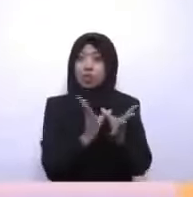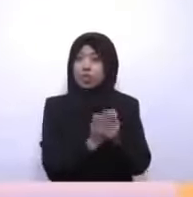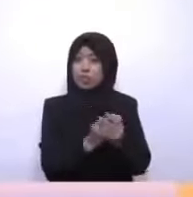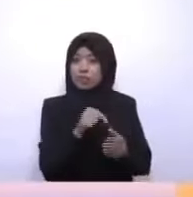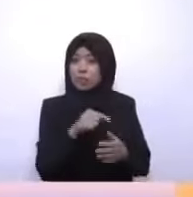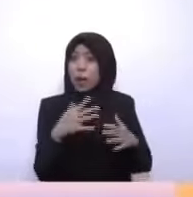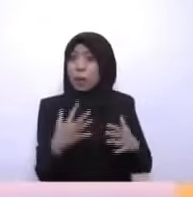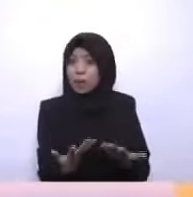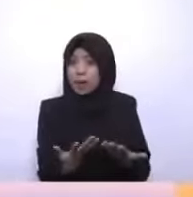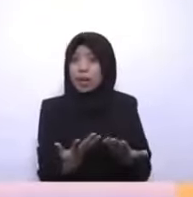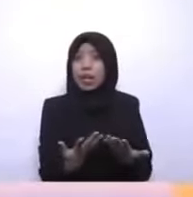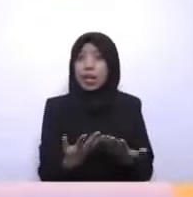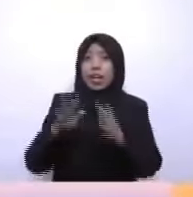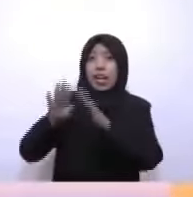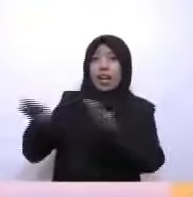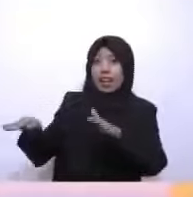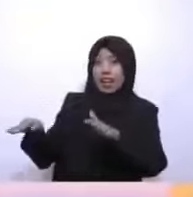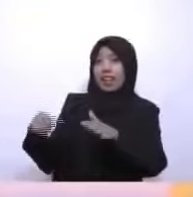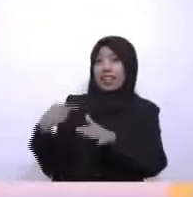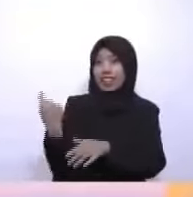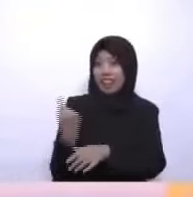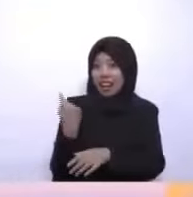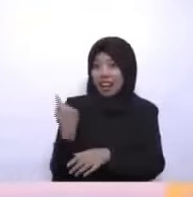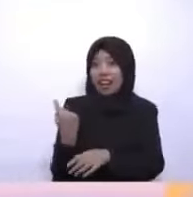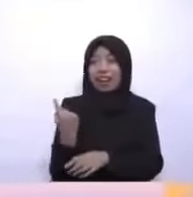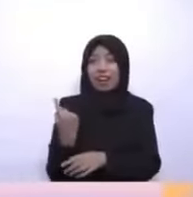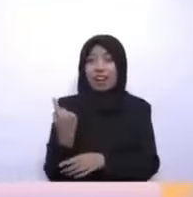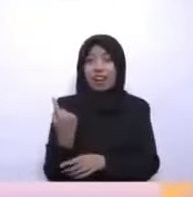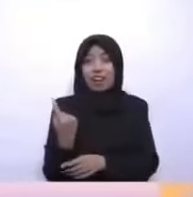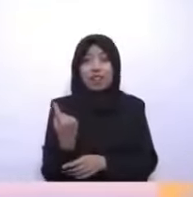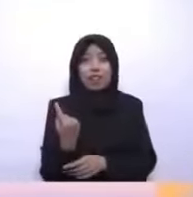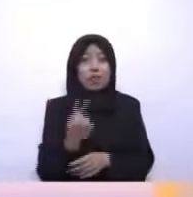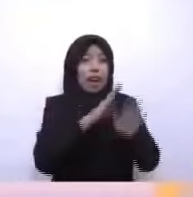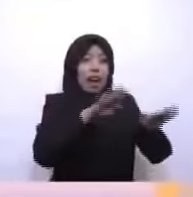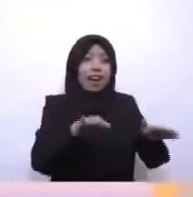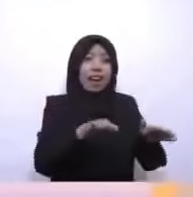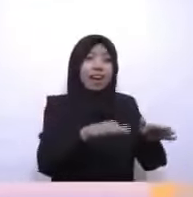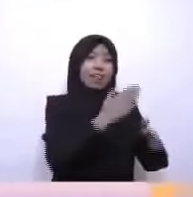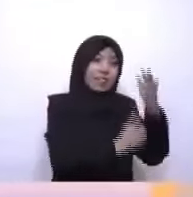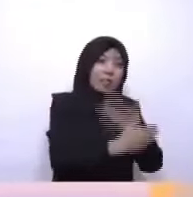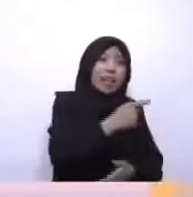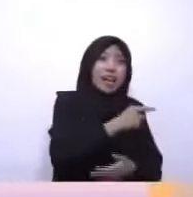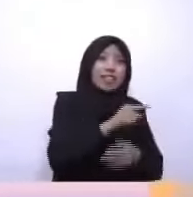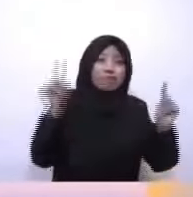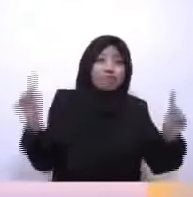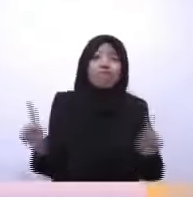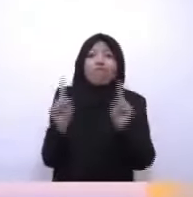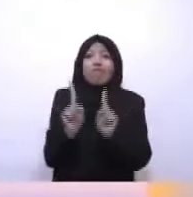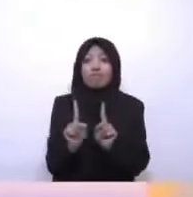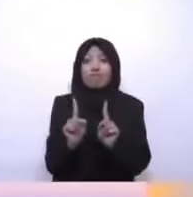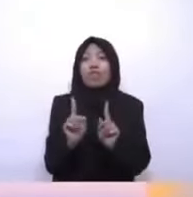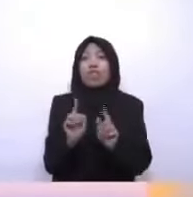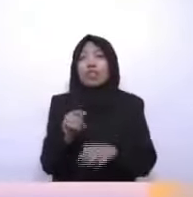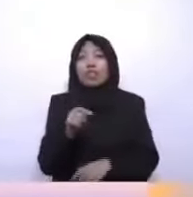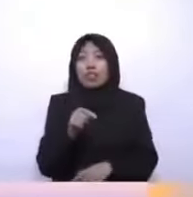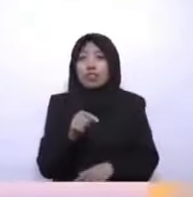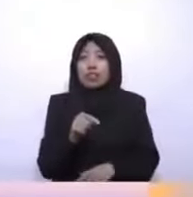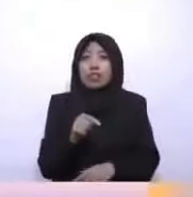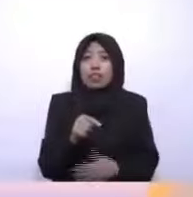yang menyatukan antara anak-anak kita dengan anak-anak yang berkebutuhan khusus tanpa